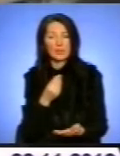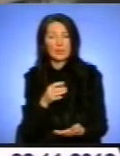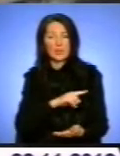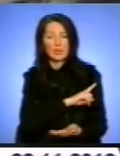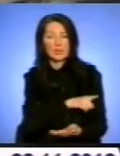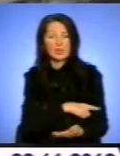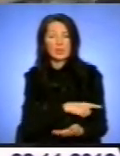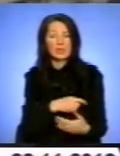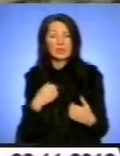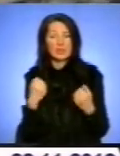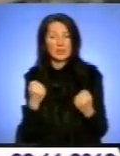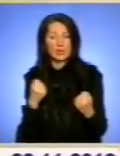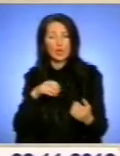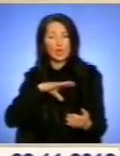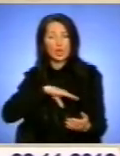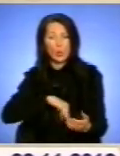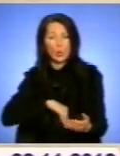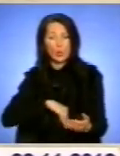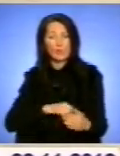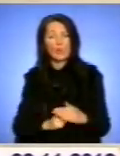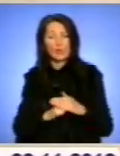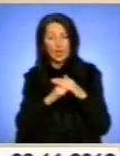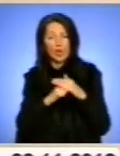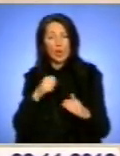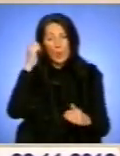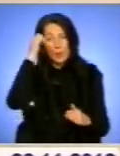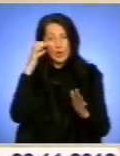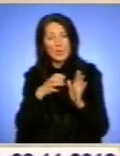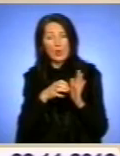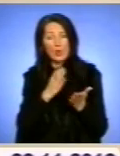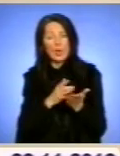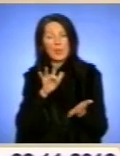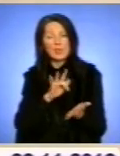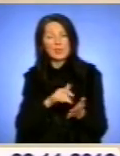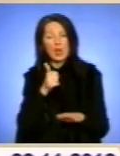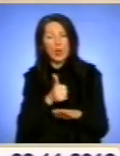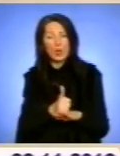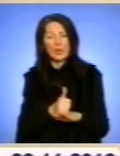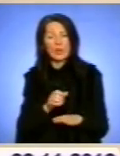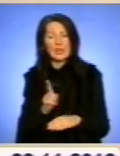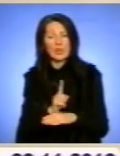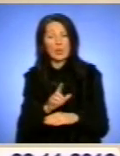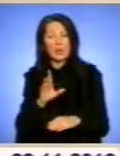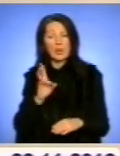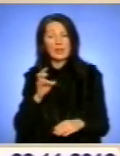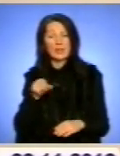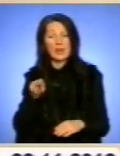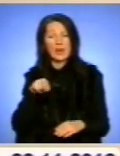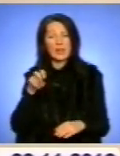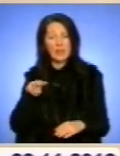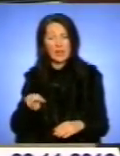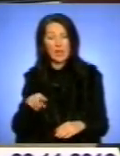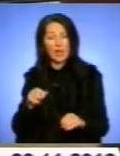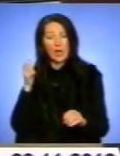сили стійкості духу. Фундатором пам'ятного знаку є міський голова Тернополя Сергій Надал, скульптор Дмитро